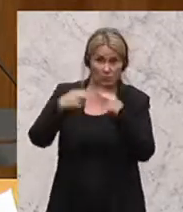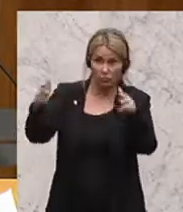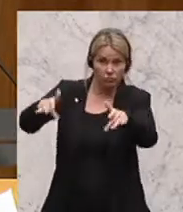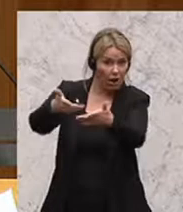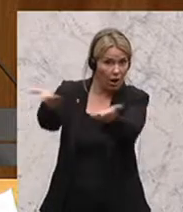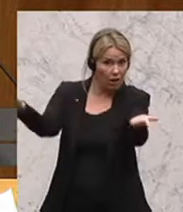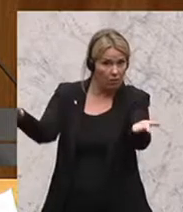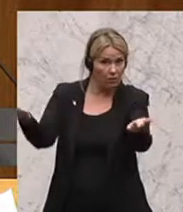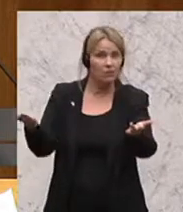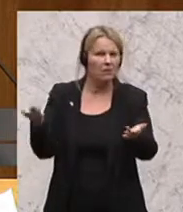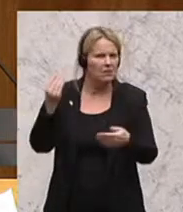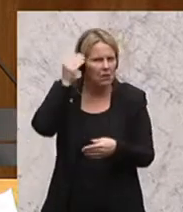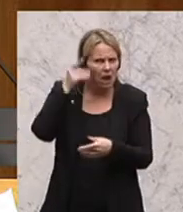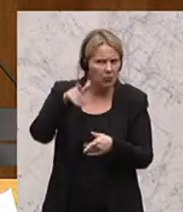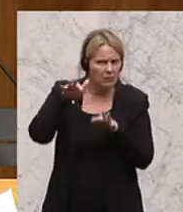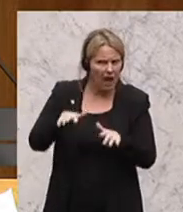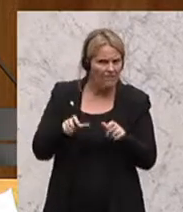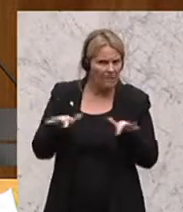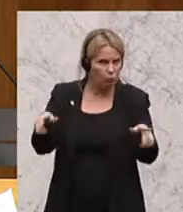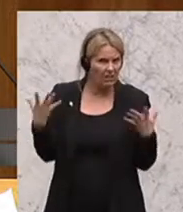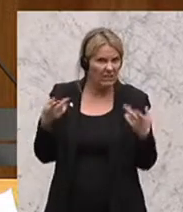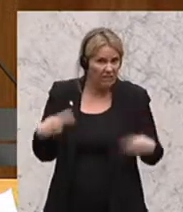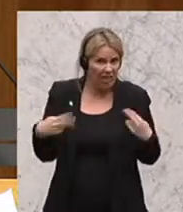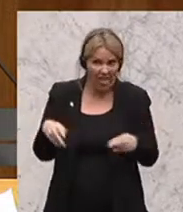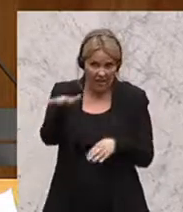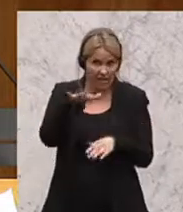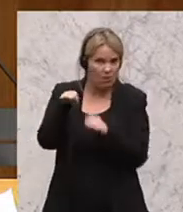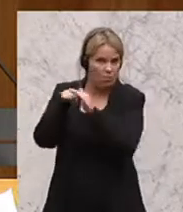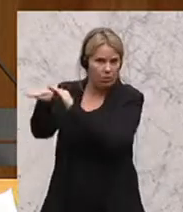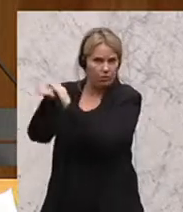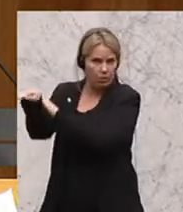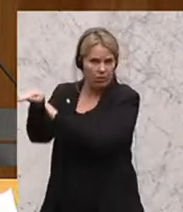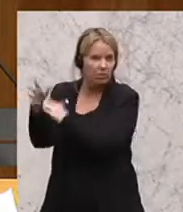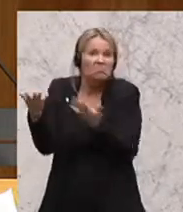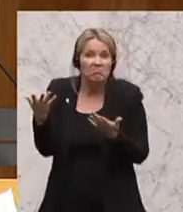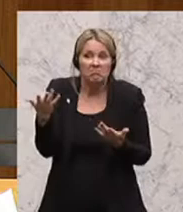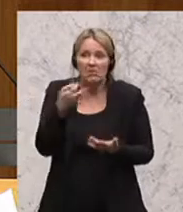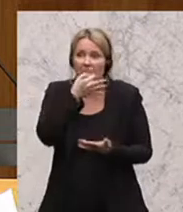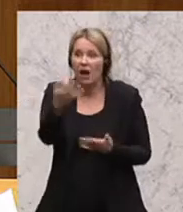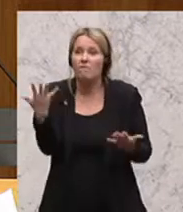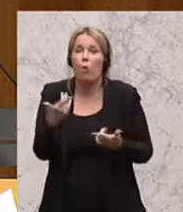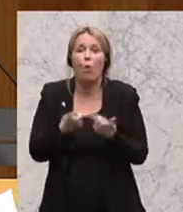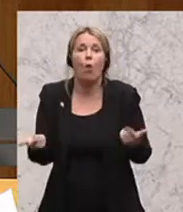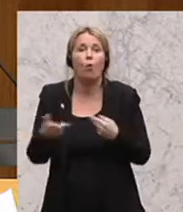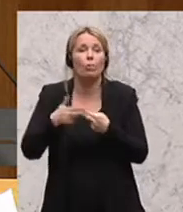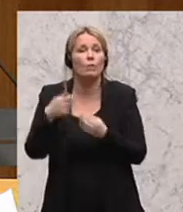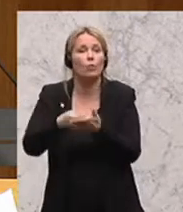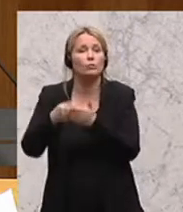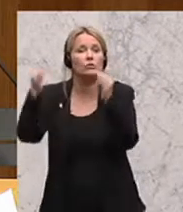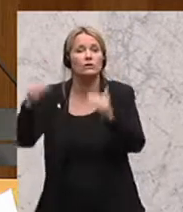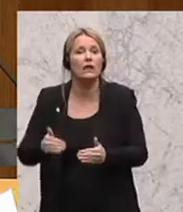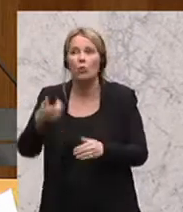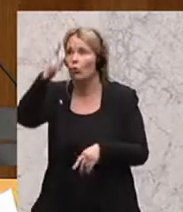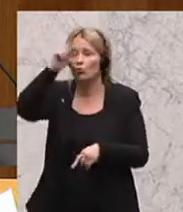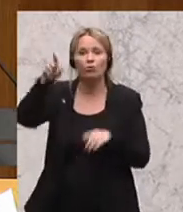da. Ich glaube, da herrscht der Virusfeigheit und Sie haben sich gedrückt. Wo ist die Lohnnebenkostensenkung? In